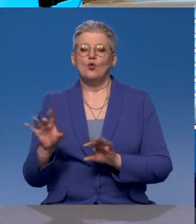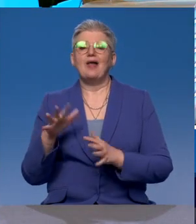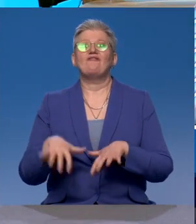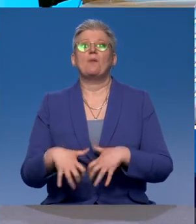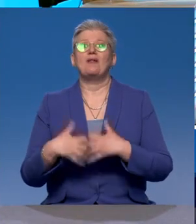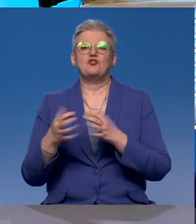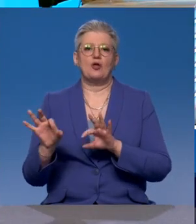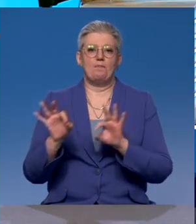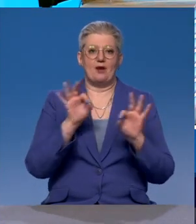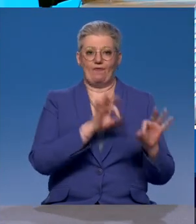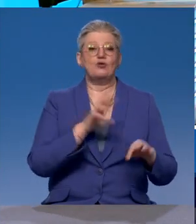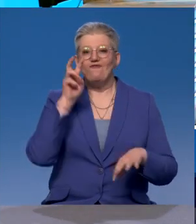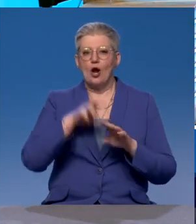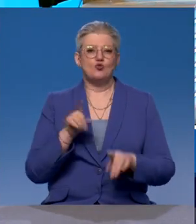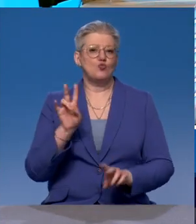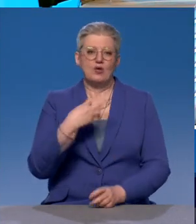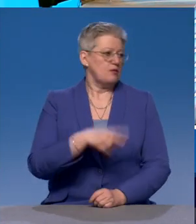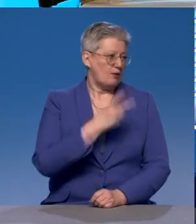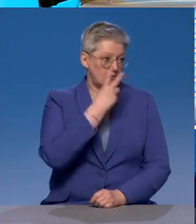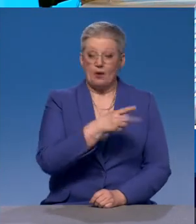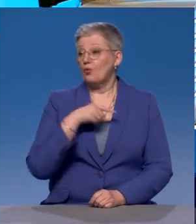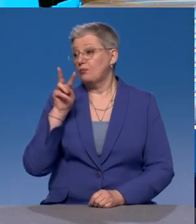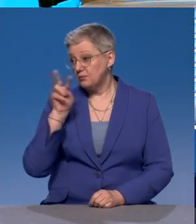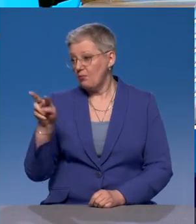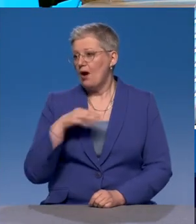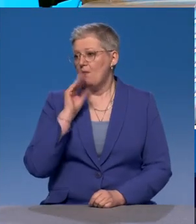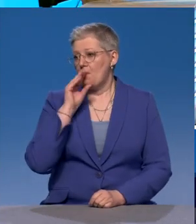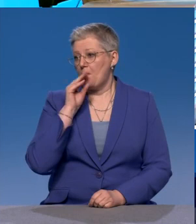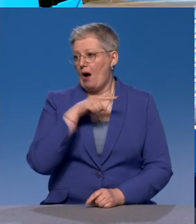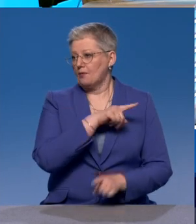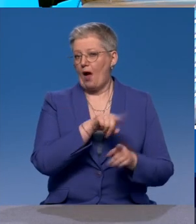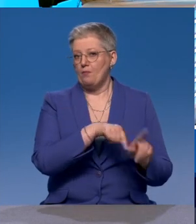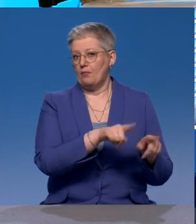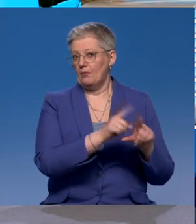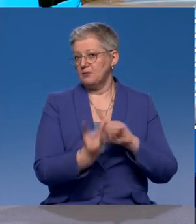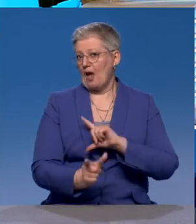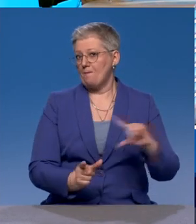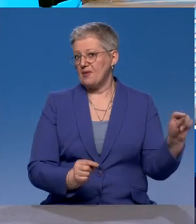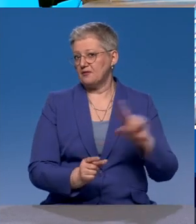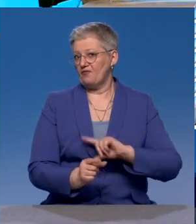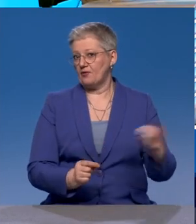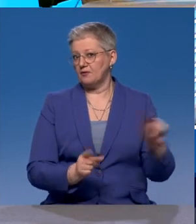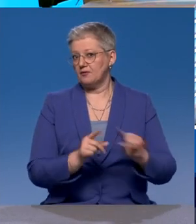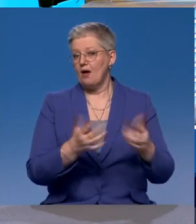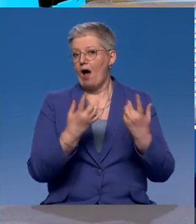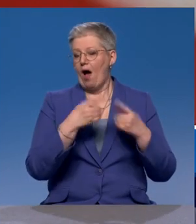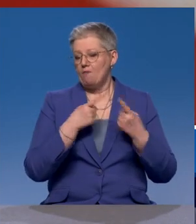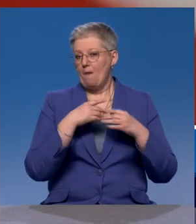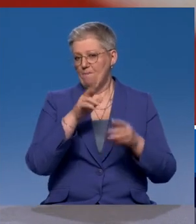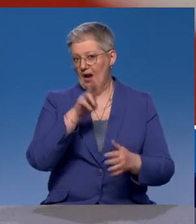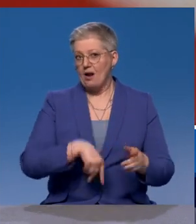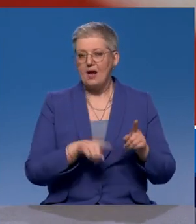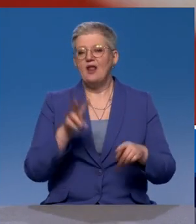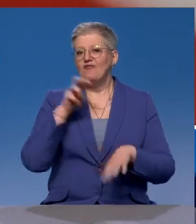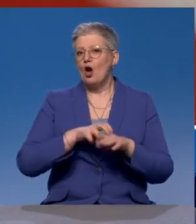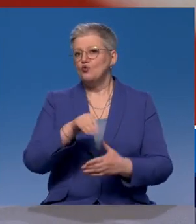не надо будет глядеть в компьютер, он будет глядеть на своего пациента, на тех, кто к нему пришел на прием. Дальше ему не надо будет писать